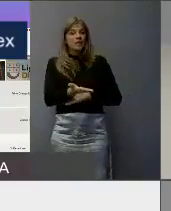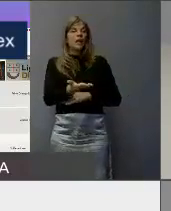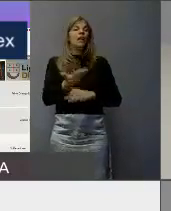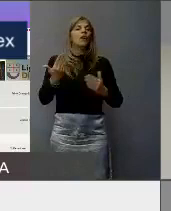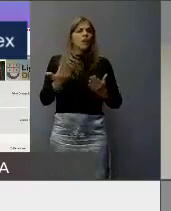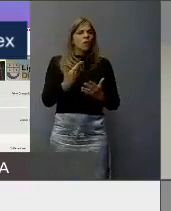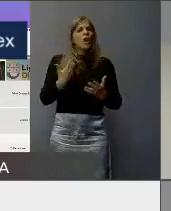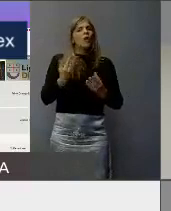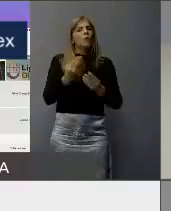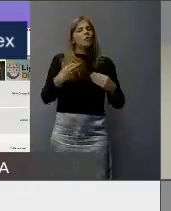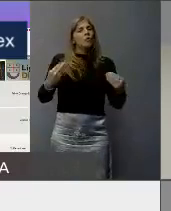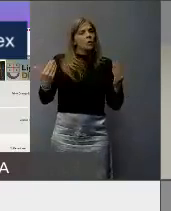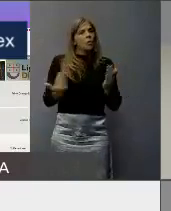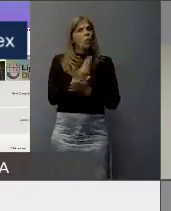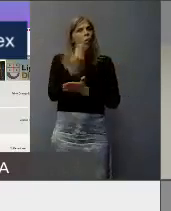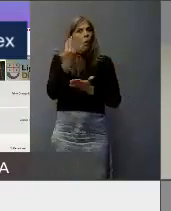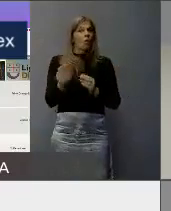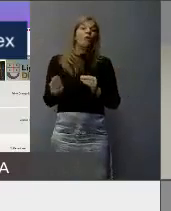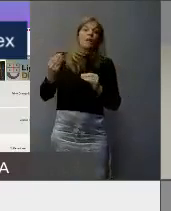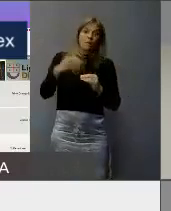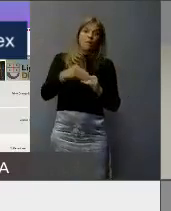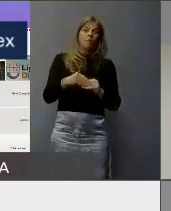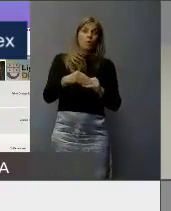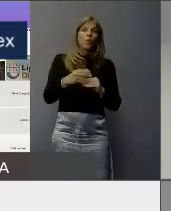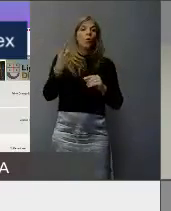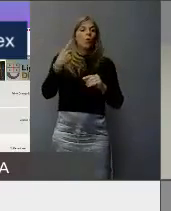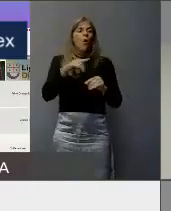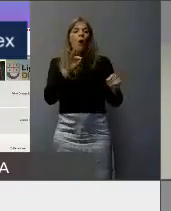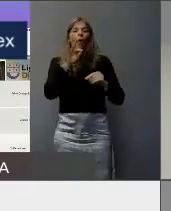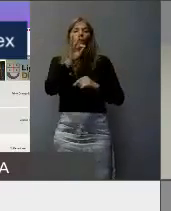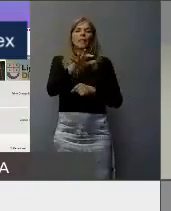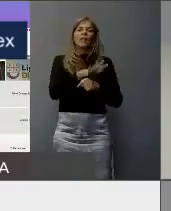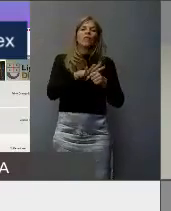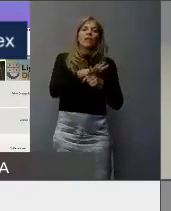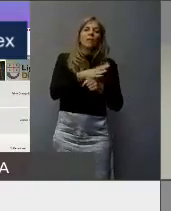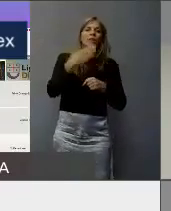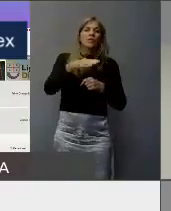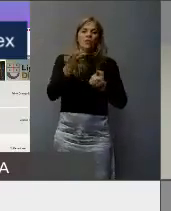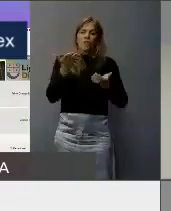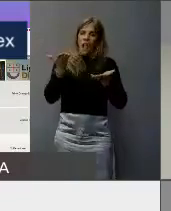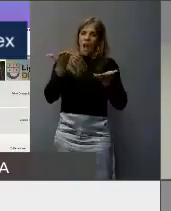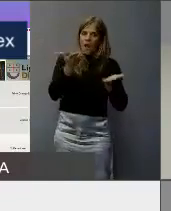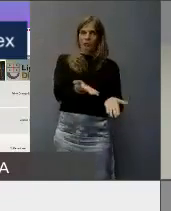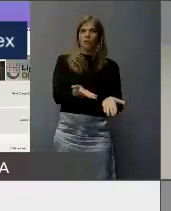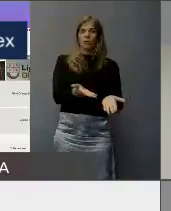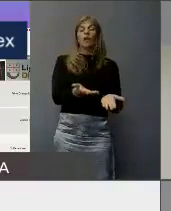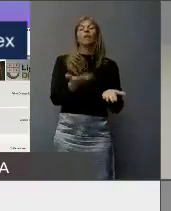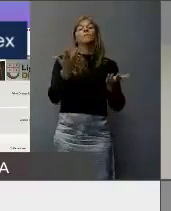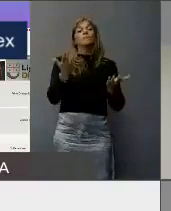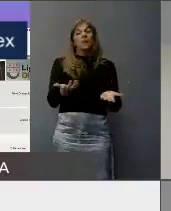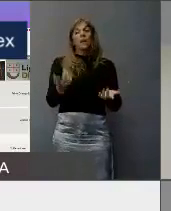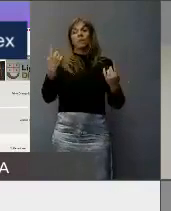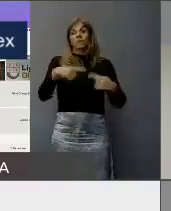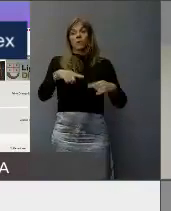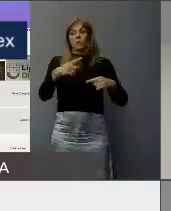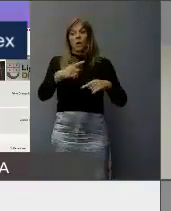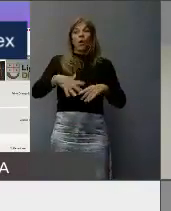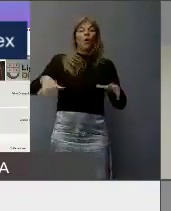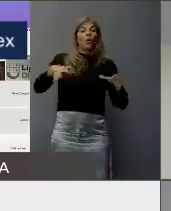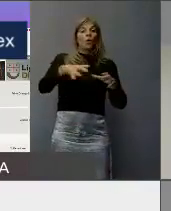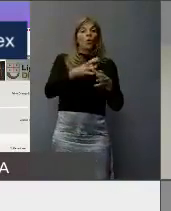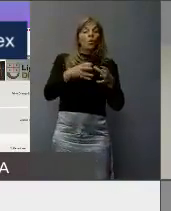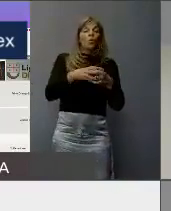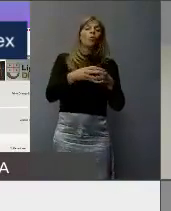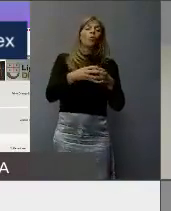attuare politiche di sistema a favore delle famiglie genovesi ed è per questo che tutto il gruppo fratelli d'italia compatto